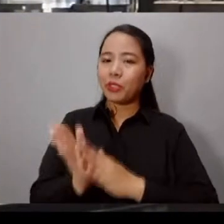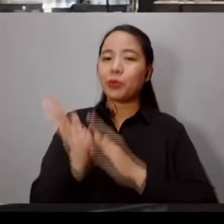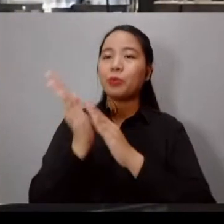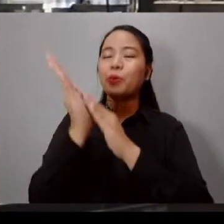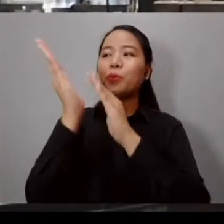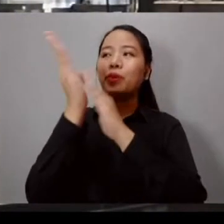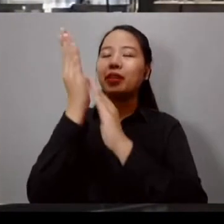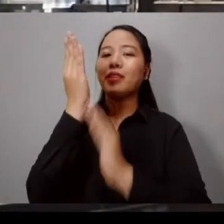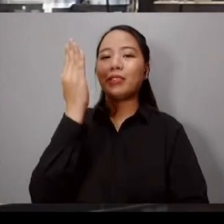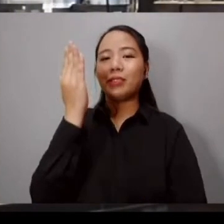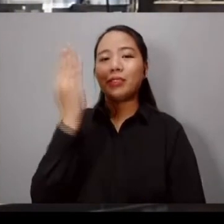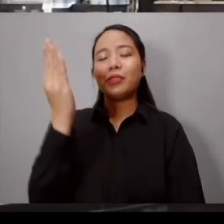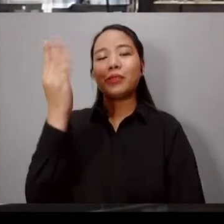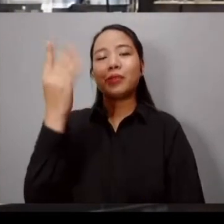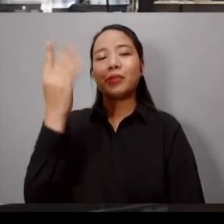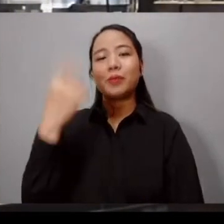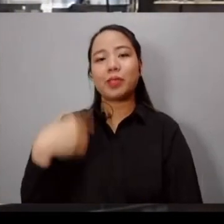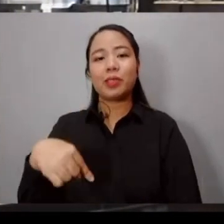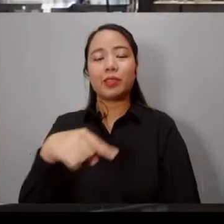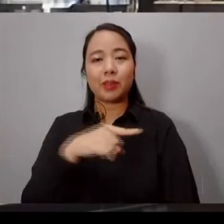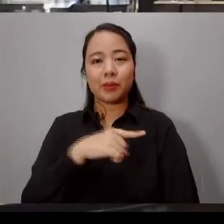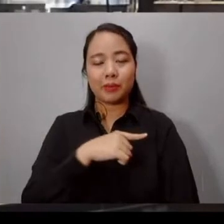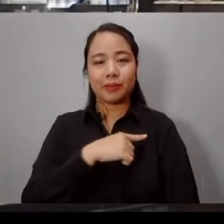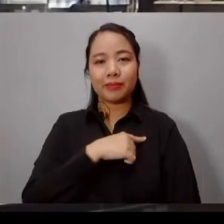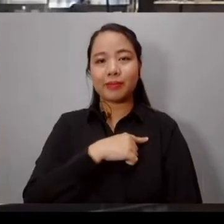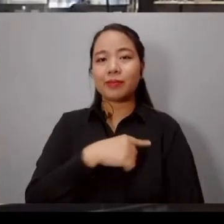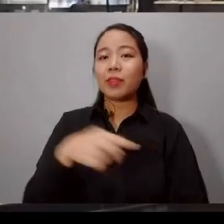pinupuri ka namin,